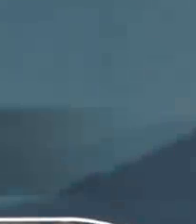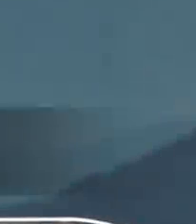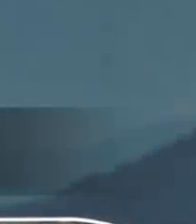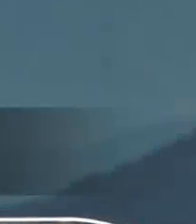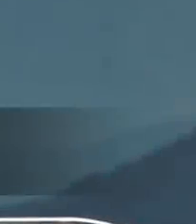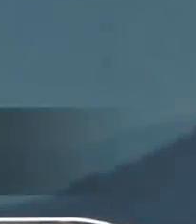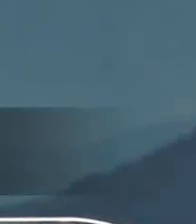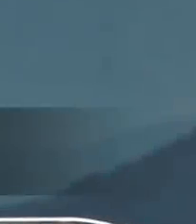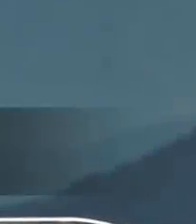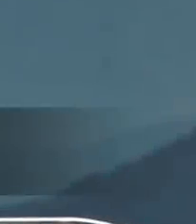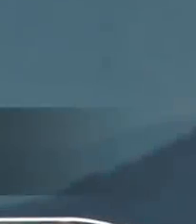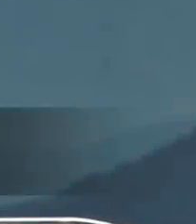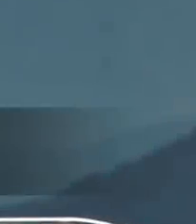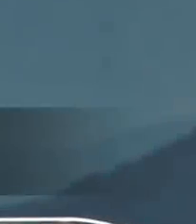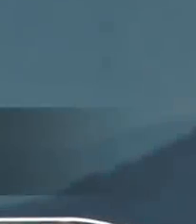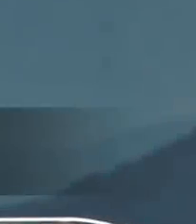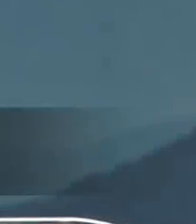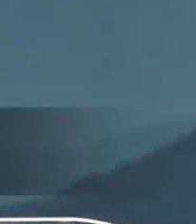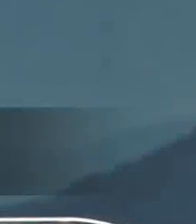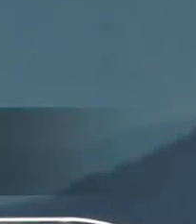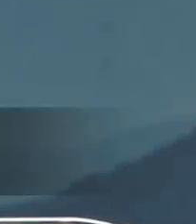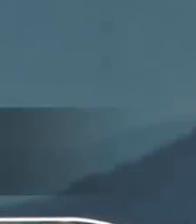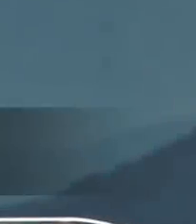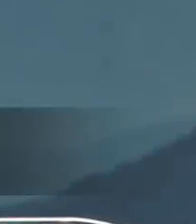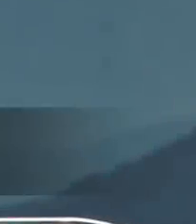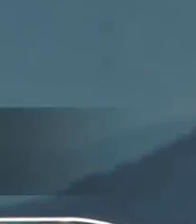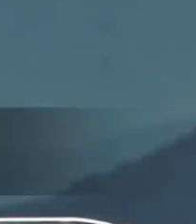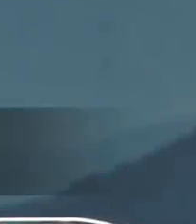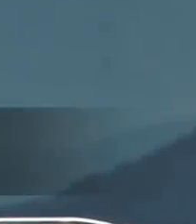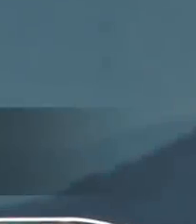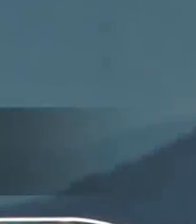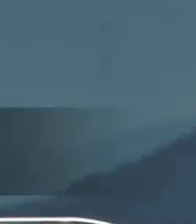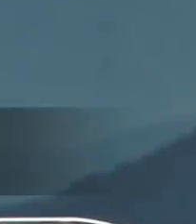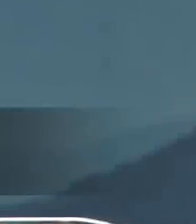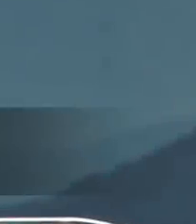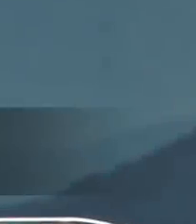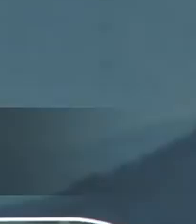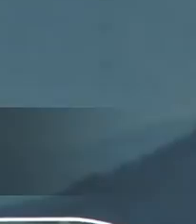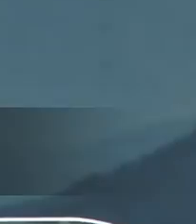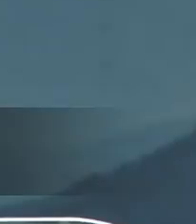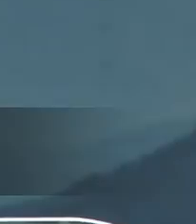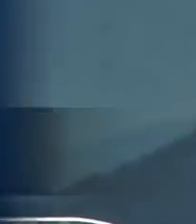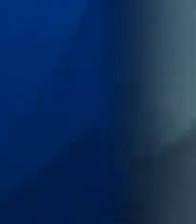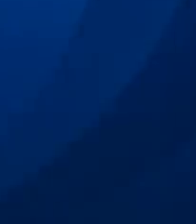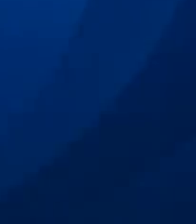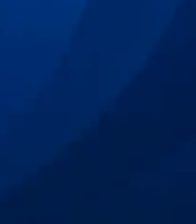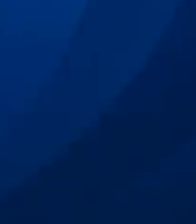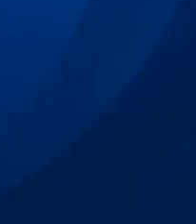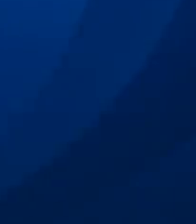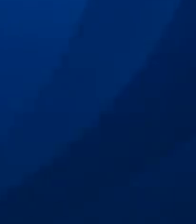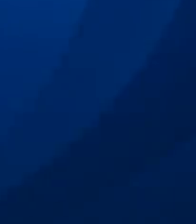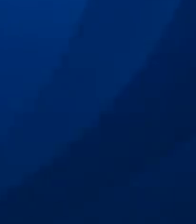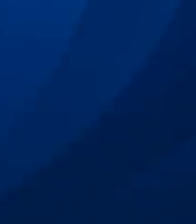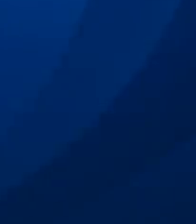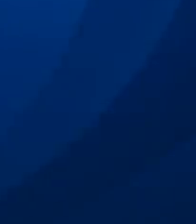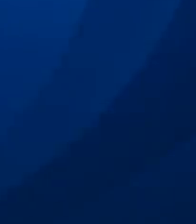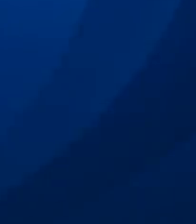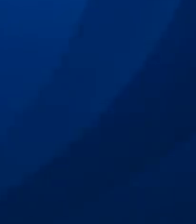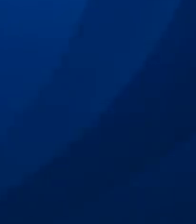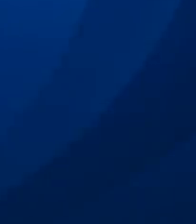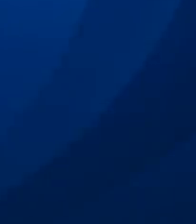오늘 우리에게 허락하신 하나님 말씀은 고린도전서 2장 1절에서 16절 까지 의 말씀입니다